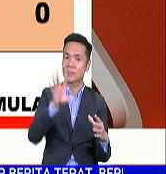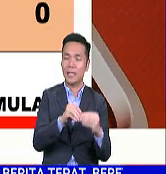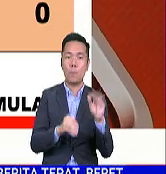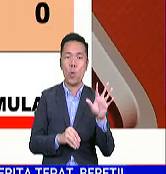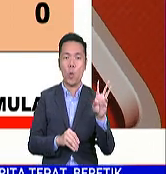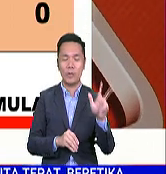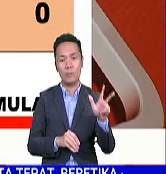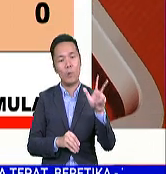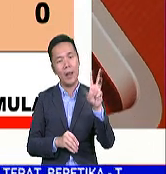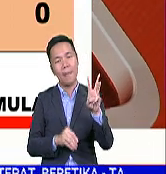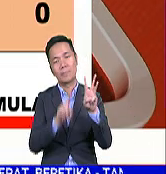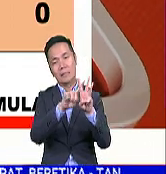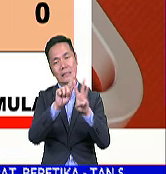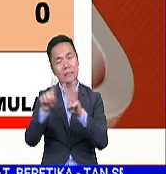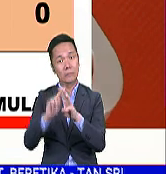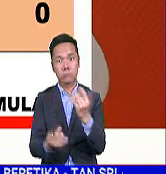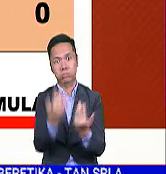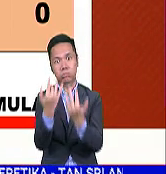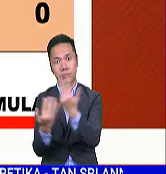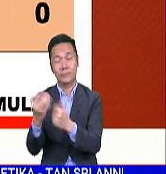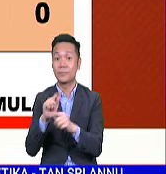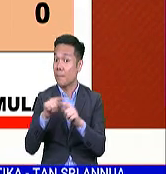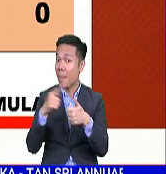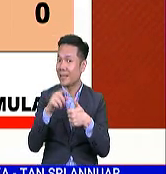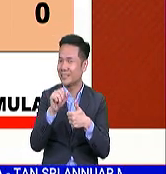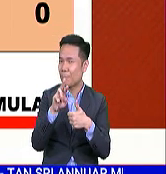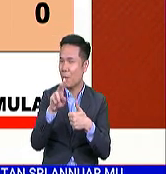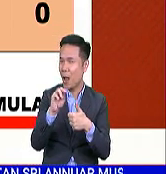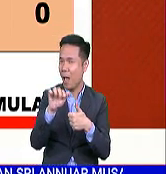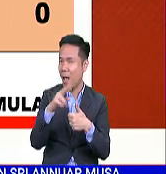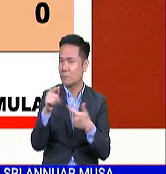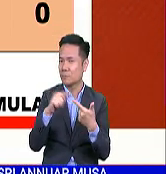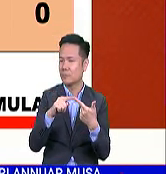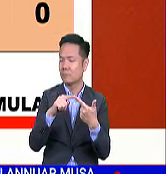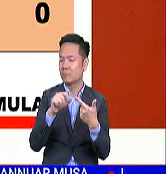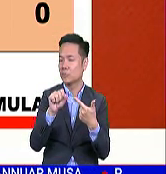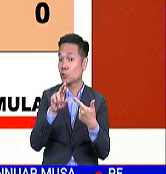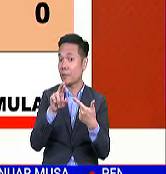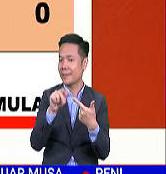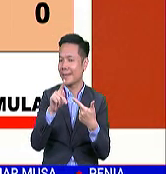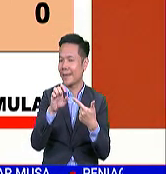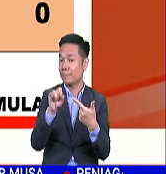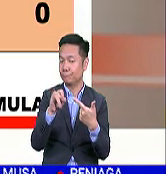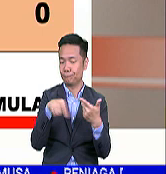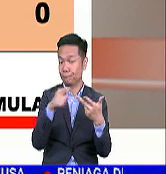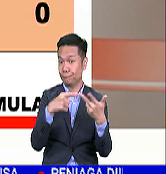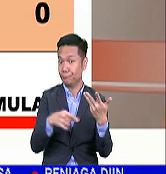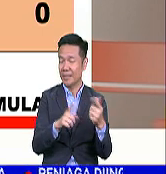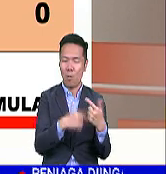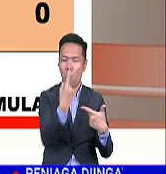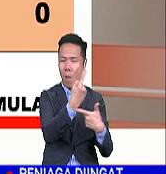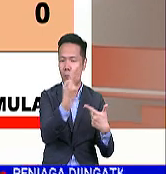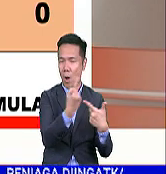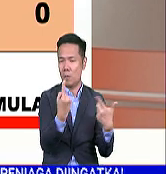kes setakat ini. Ujarnya, bahagian terbabit ialah Semarahan, Sri Aman dan Sarike dengan masing-masing satu kes.